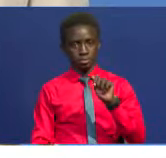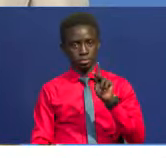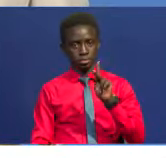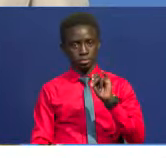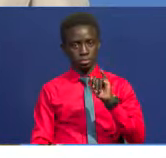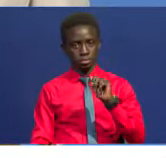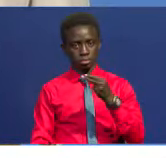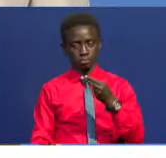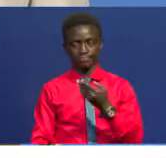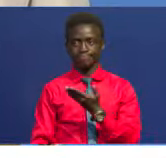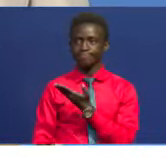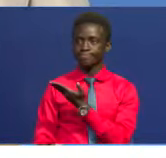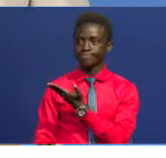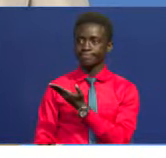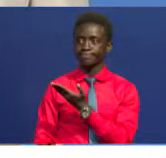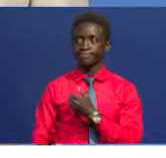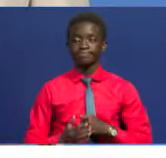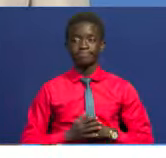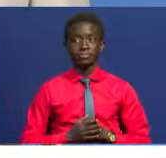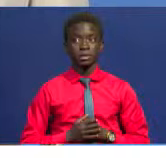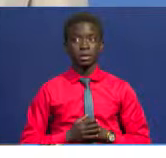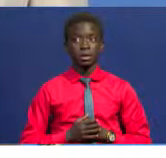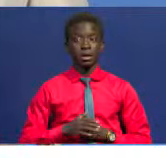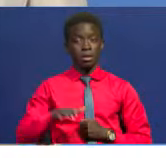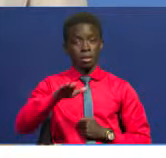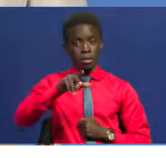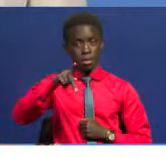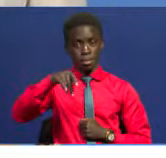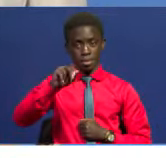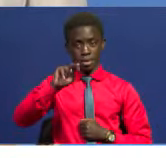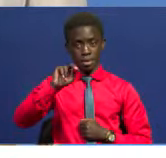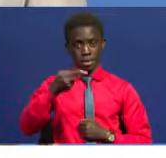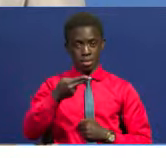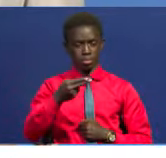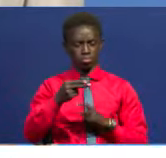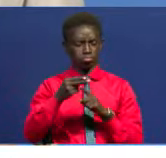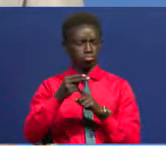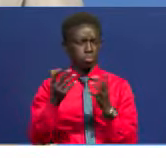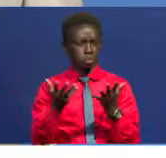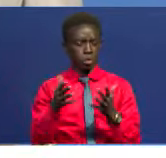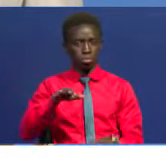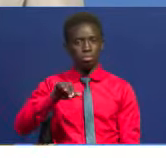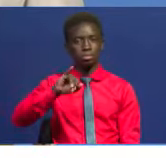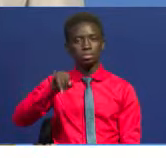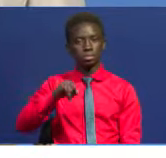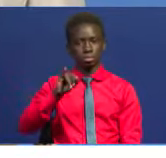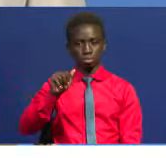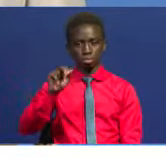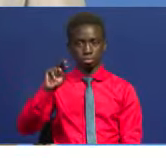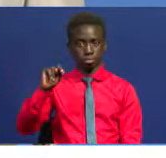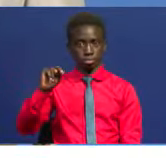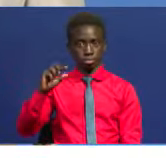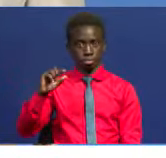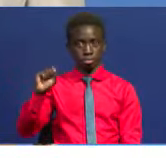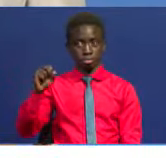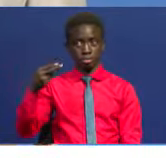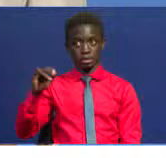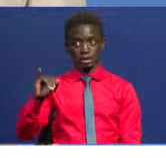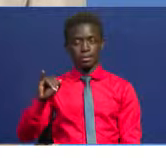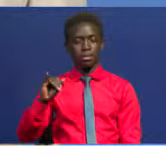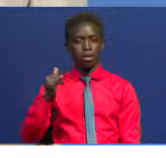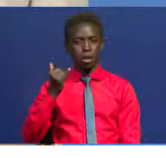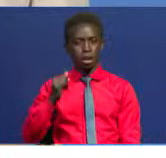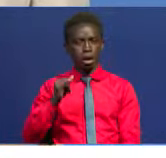la Dingnan mkoani Jiangxi, mashariki mwa China, wameimarika kimwili na